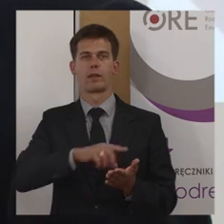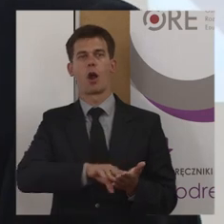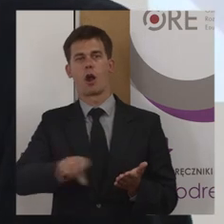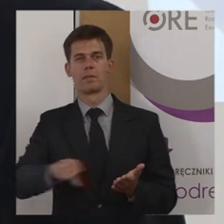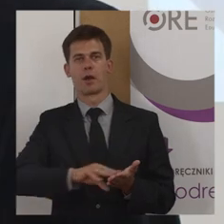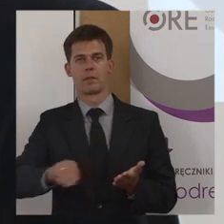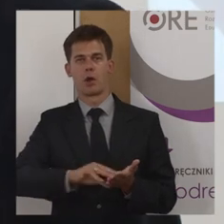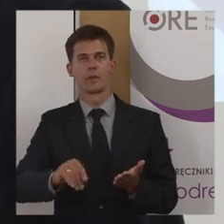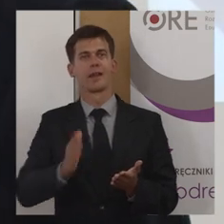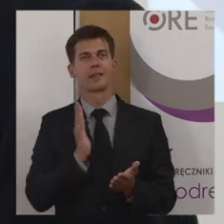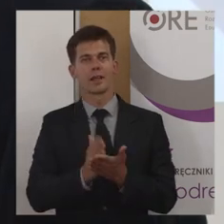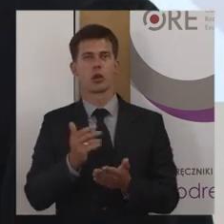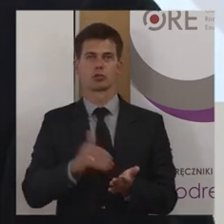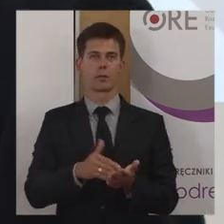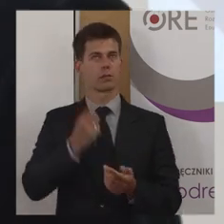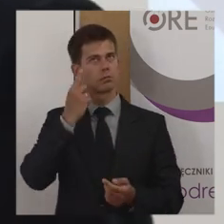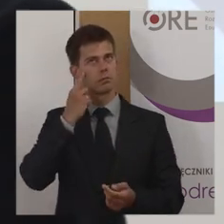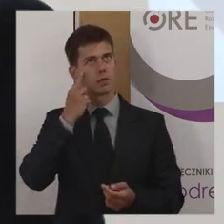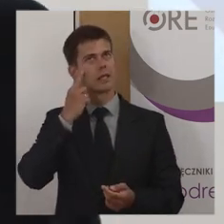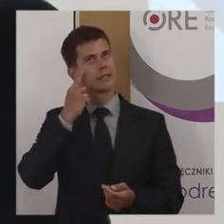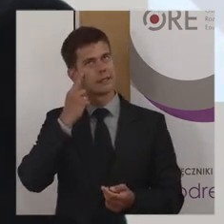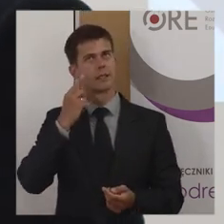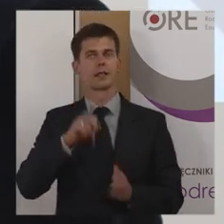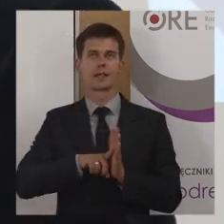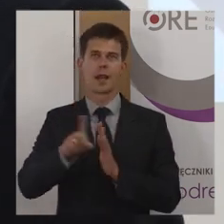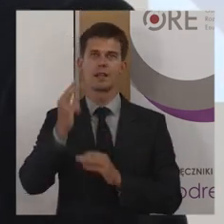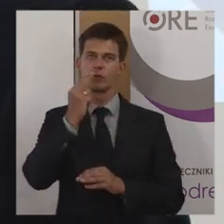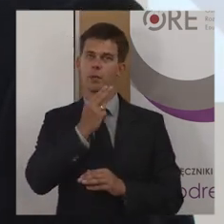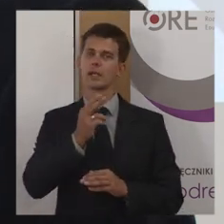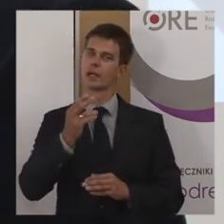się nie nadaje. Trzeba wymyślić nowe. No i to kosztuje, i to boli.